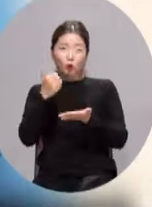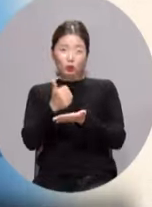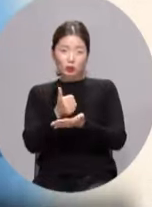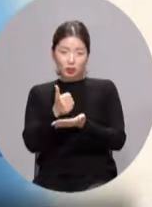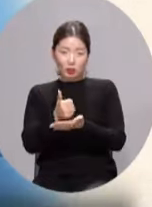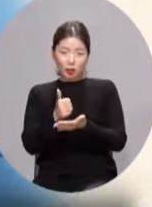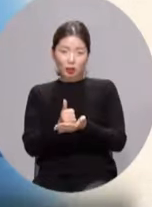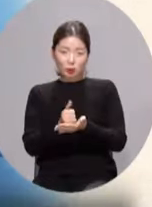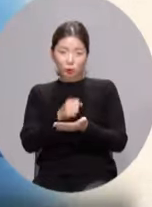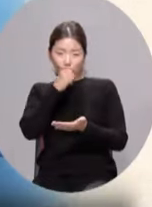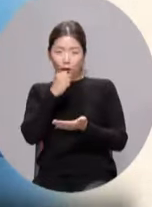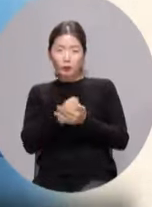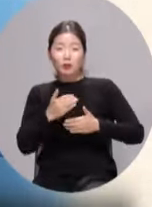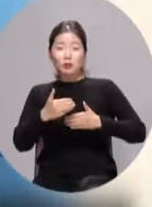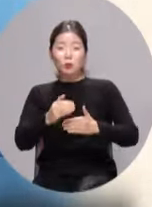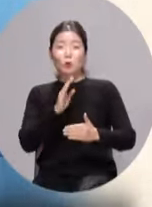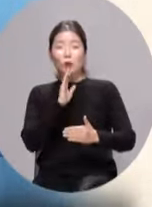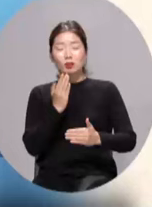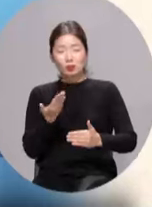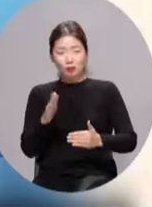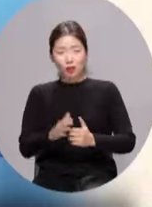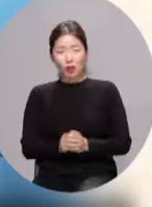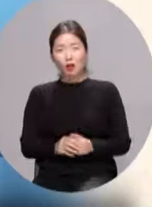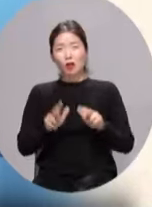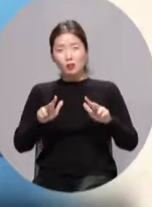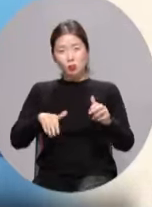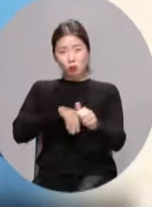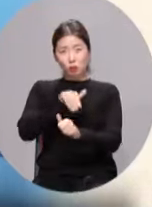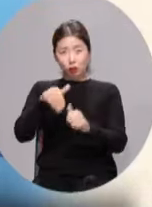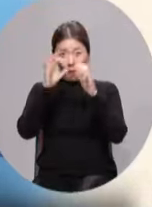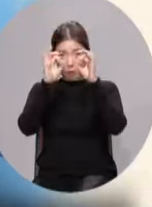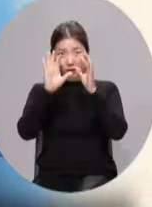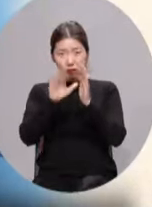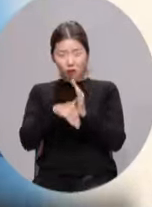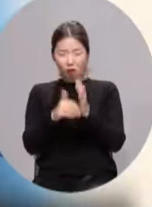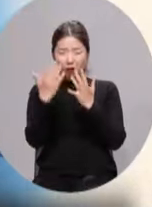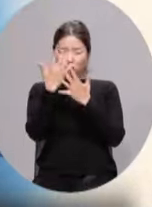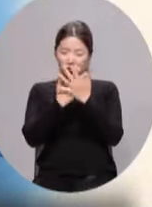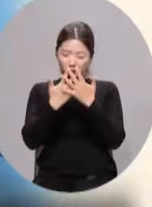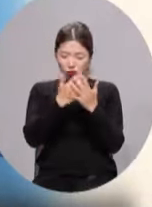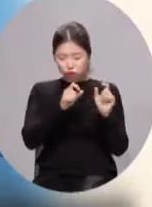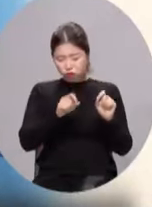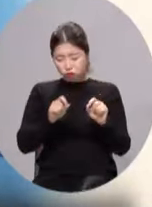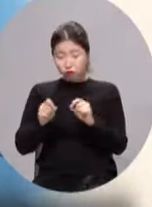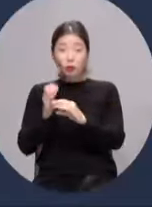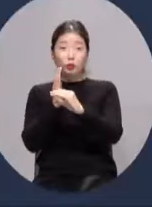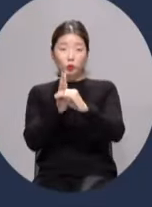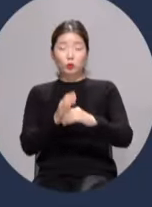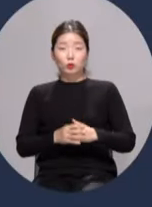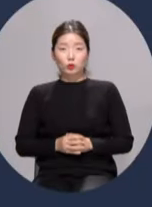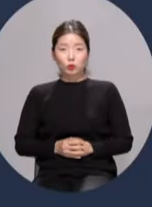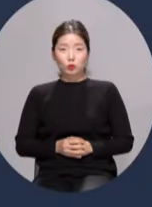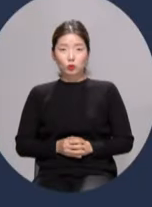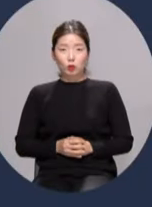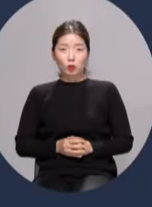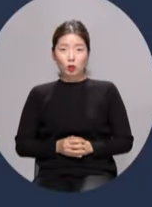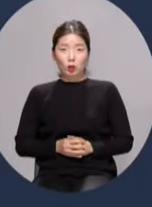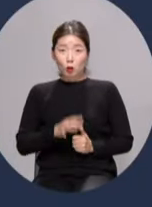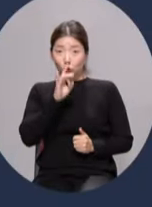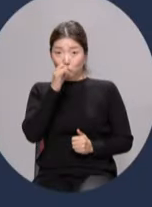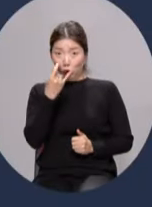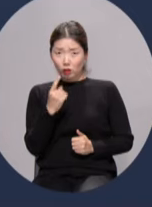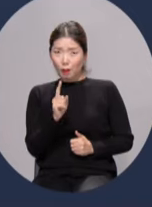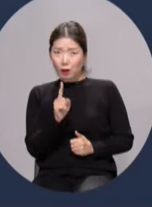해서 정상화를 시켜야 되는데 지금 그냥 뭐 흐지부지하고 있는 상태인 거 같아요 농협 중앙회